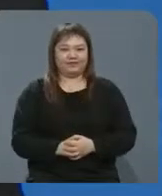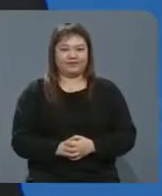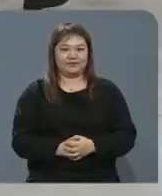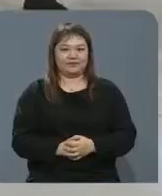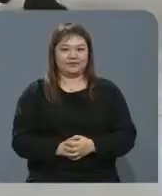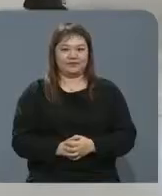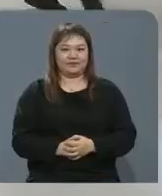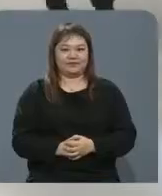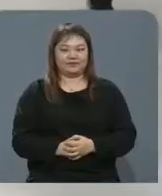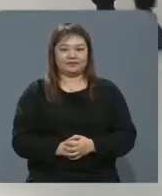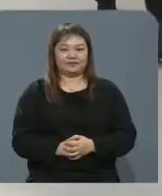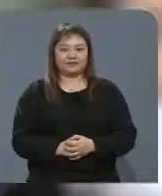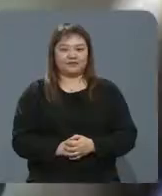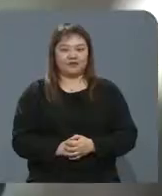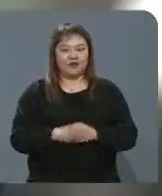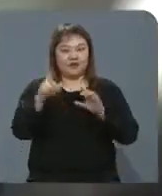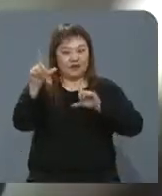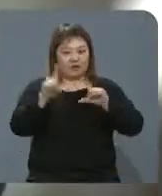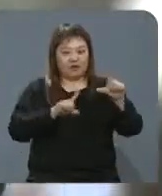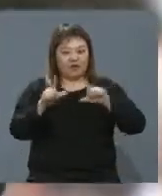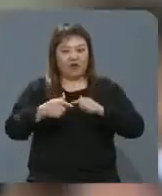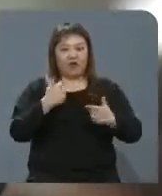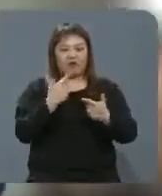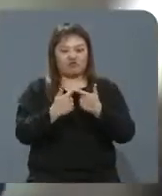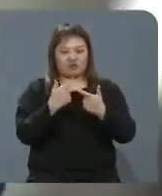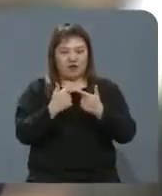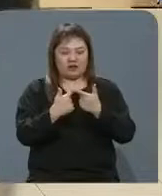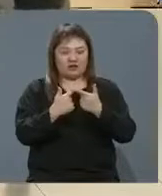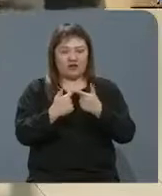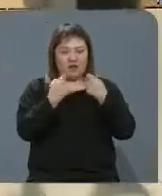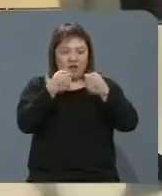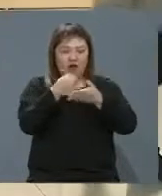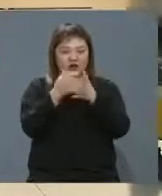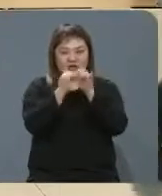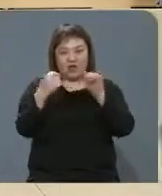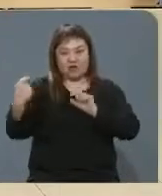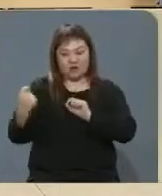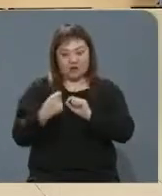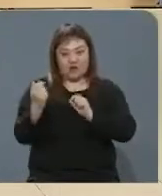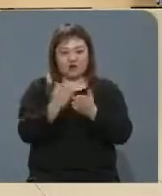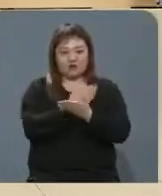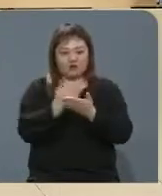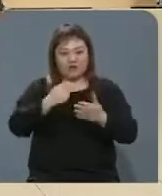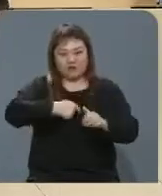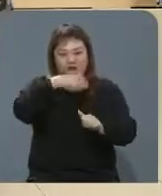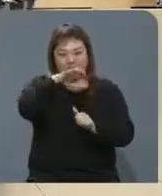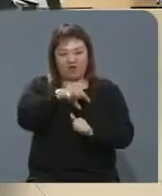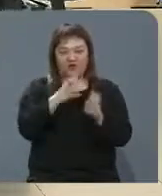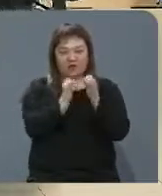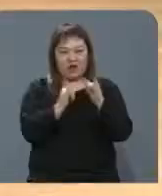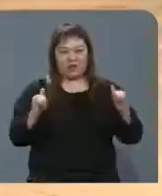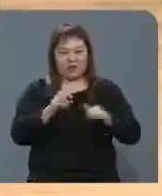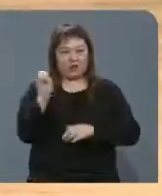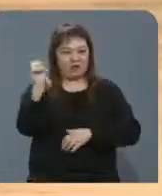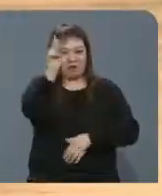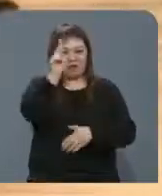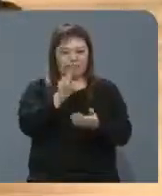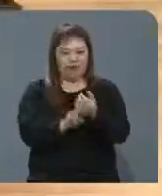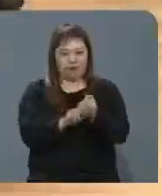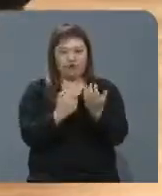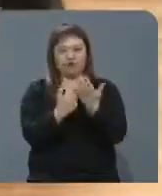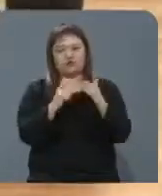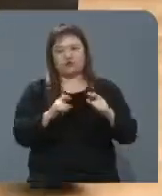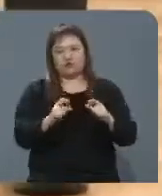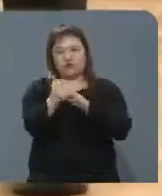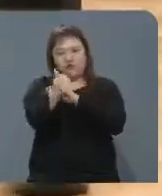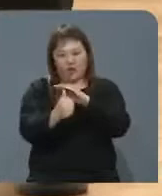부탁드립니다. 이런 상황에 부산시 확진자의 접촉자로 분류된 자가격리 대상자가 돌연 잠적한 뒤 제주로